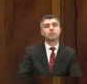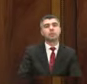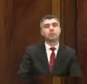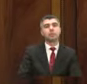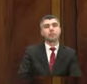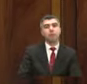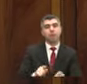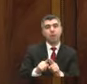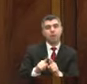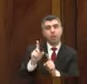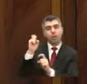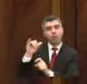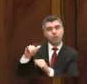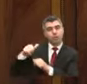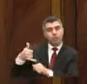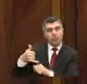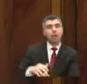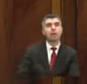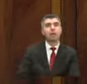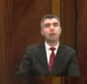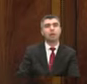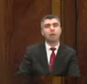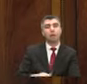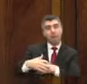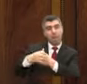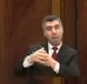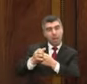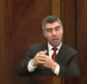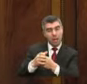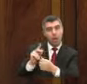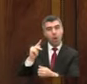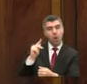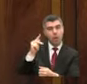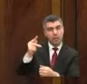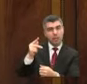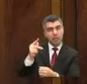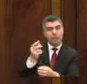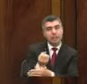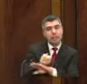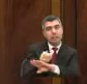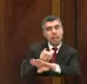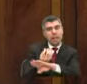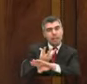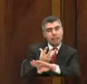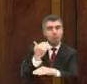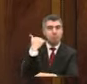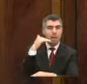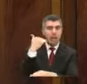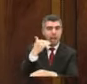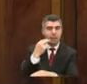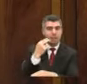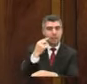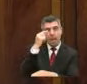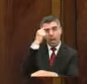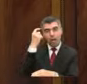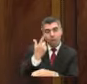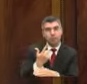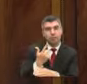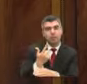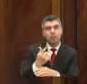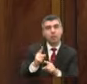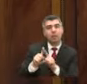سيدي بن نور، الناظور، بركان، ورزازات، ميدلت، قنيطرة، سيدي قاسم، خميسات، مكناس، الحاجب، تاونانت،